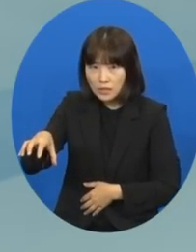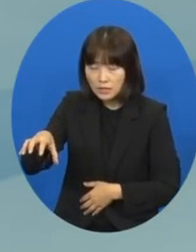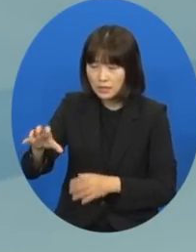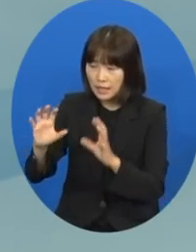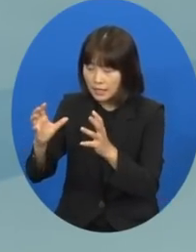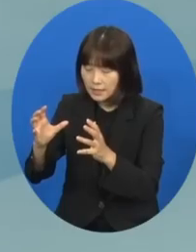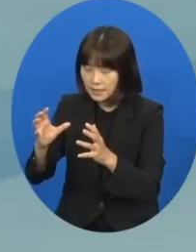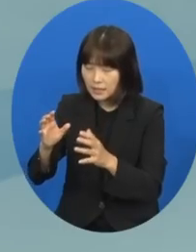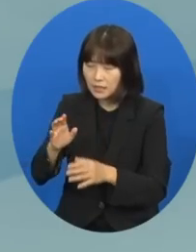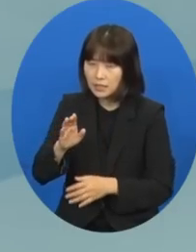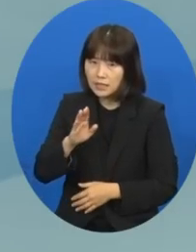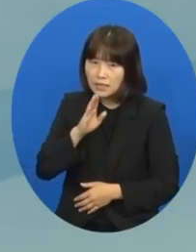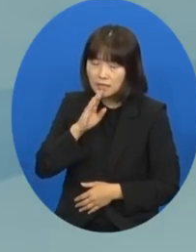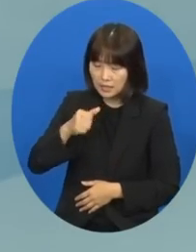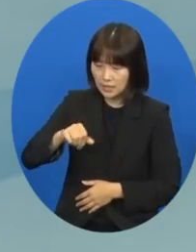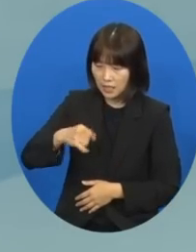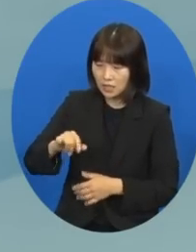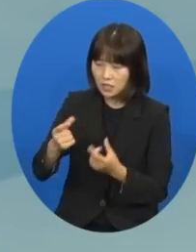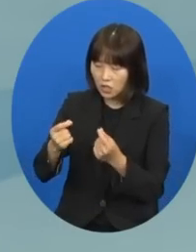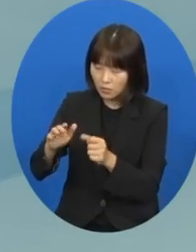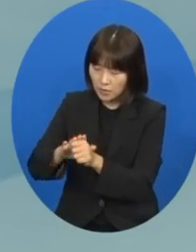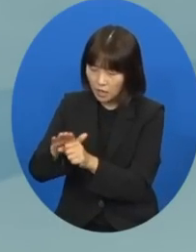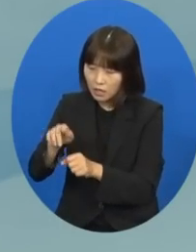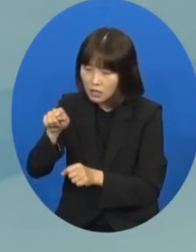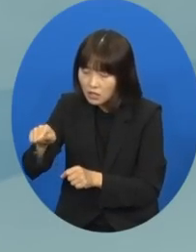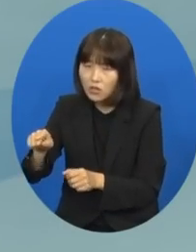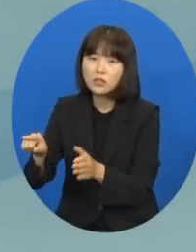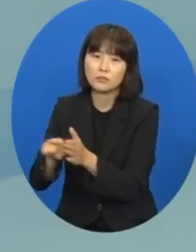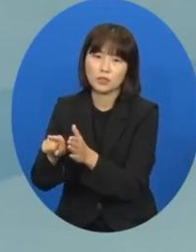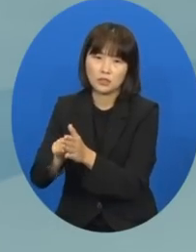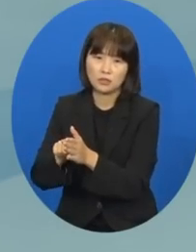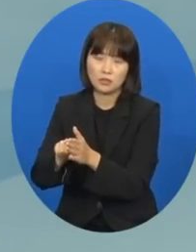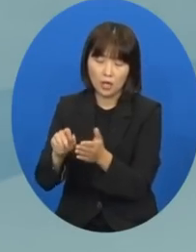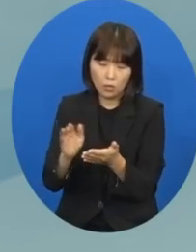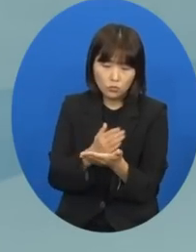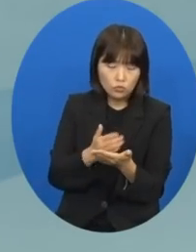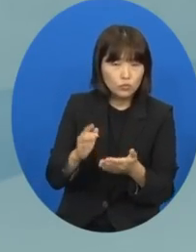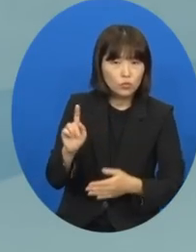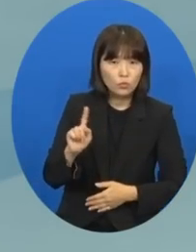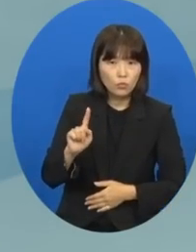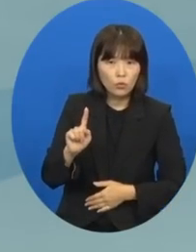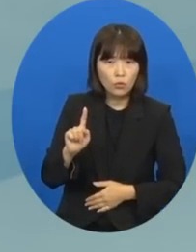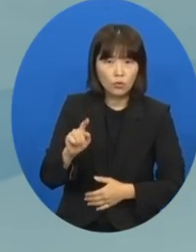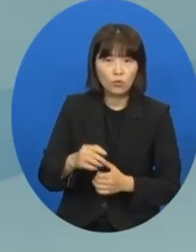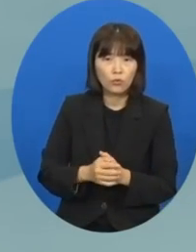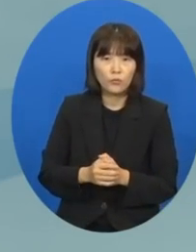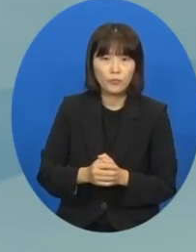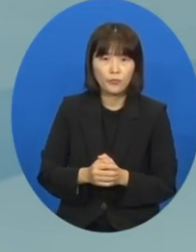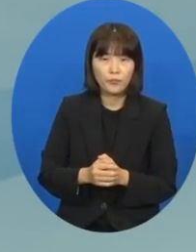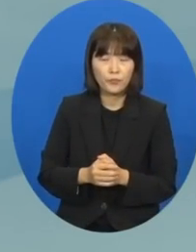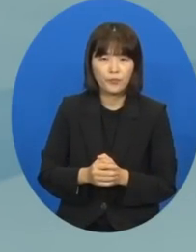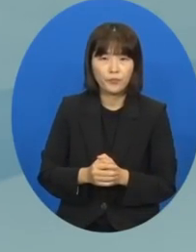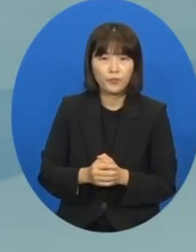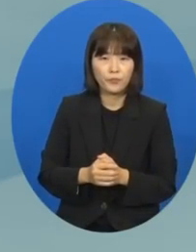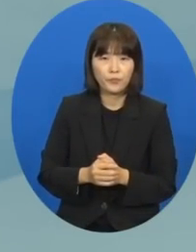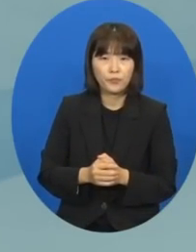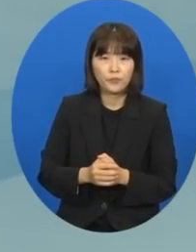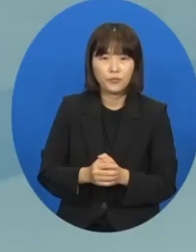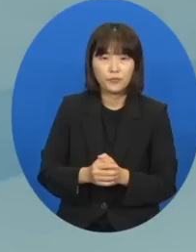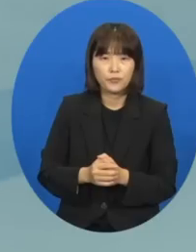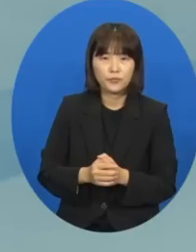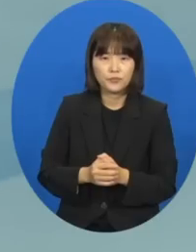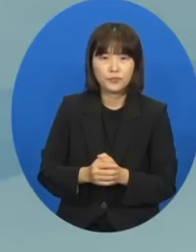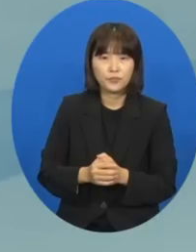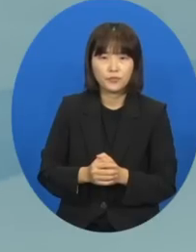믿음입니다. 이렇게 분별하셔야 돼요. 어떤 방법이 그것이 기다리는 것이든 입양하는 것이든 선교제 아이들을 섬기는